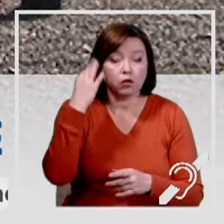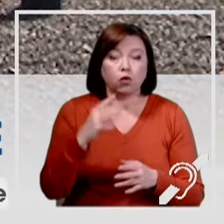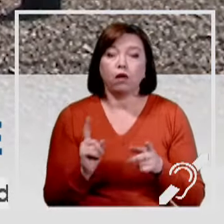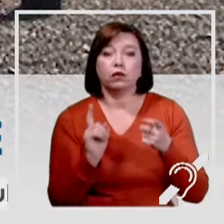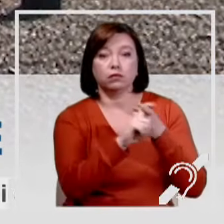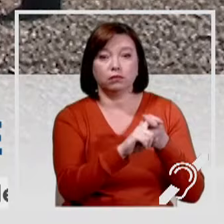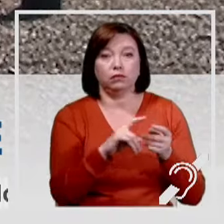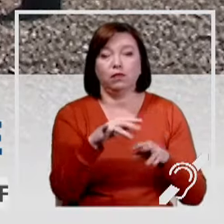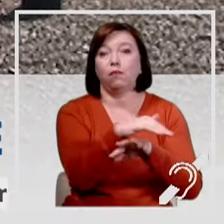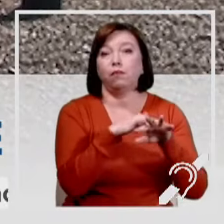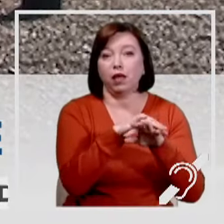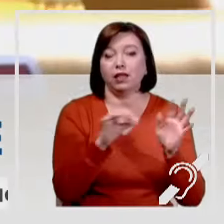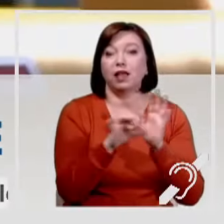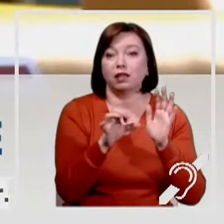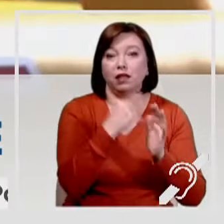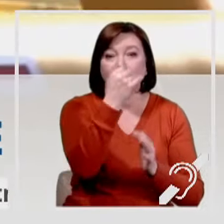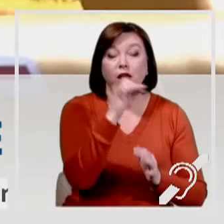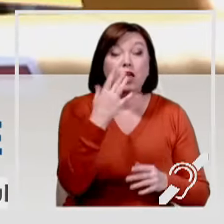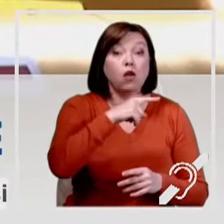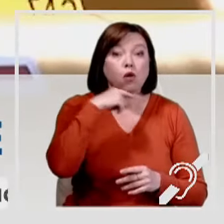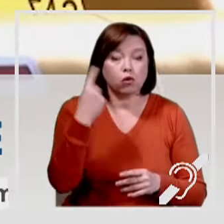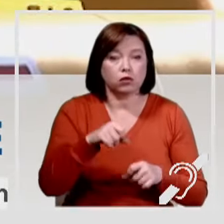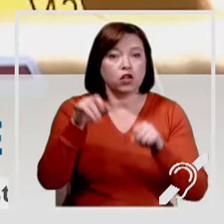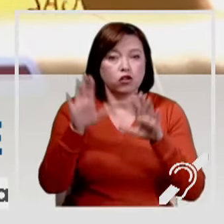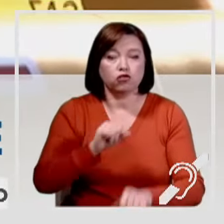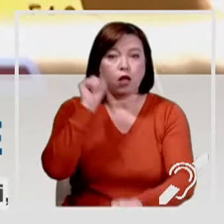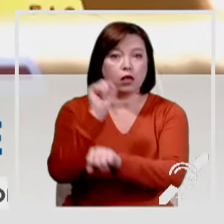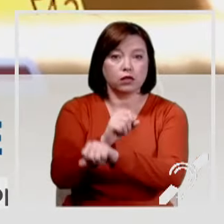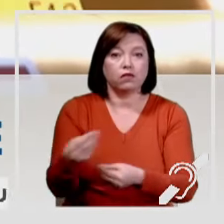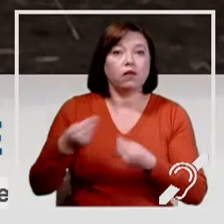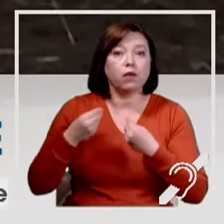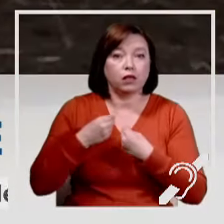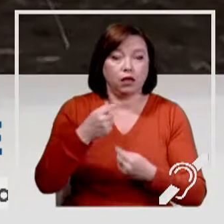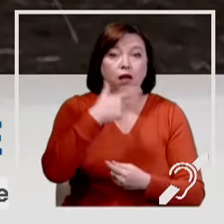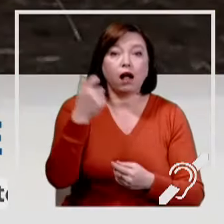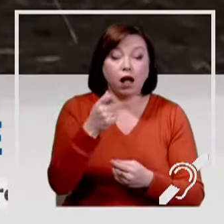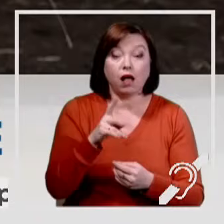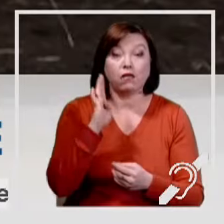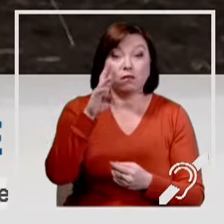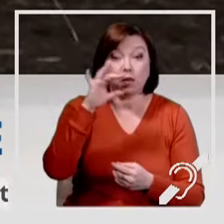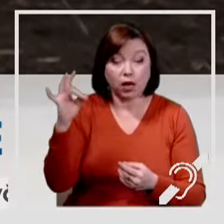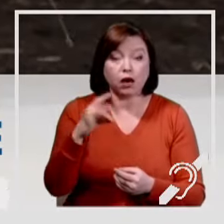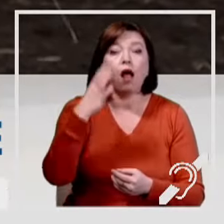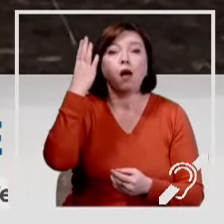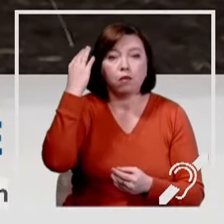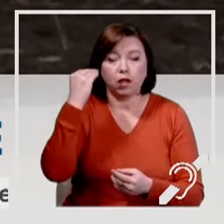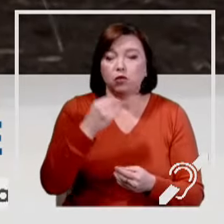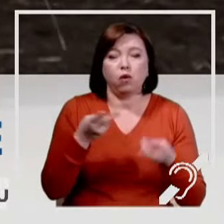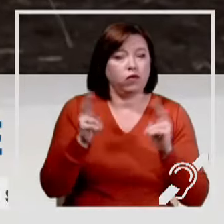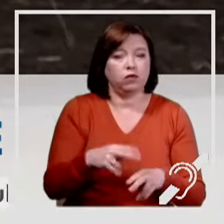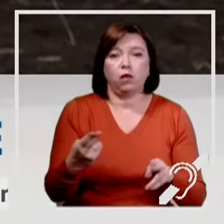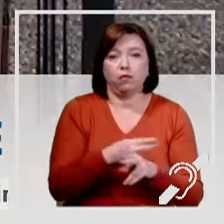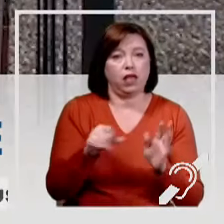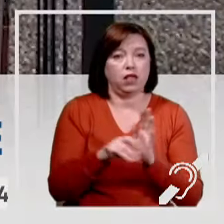de piața energetică europeană, iar dacă Rusia va decide să sisteze livrările de gaz către regiunea transnistreană, Republica Moldova nu va rămâne